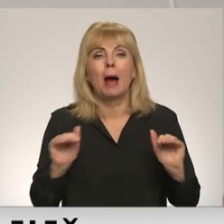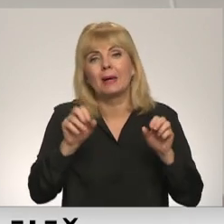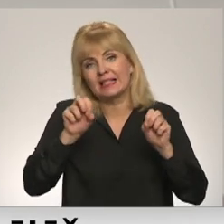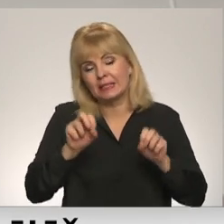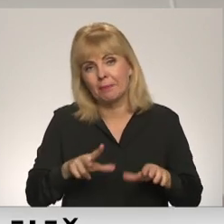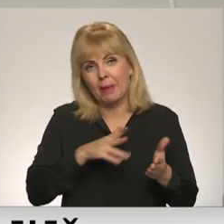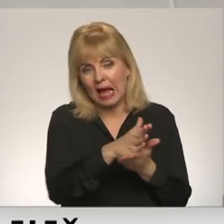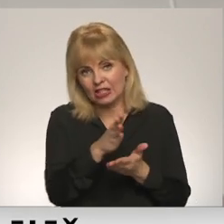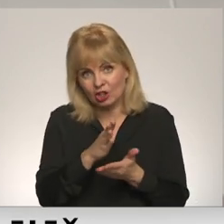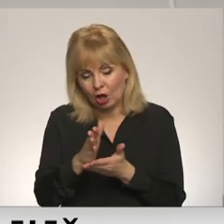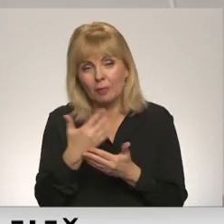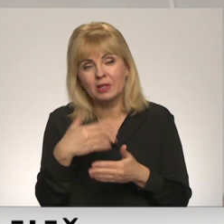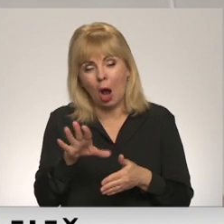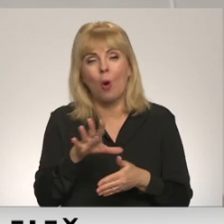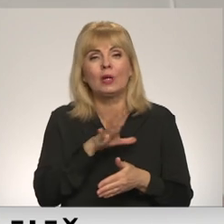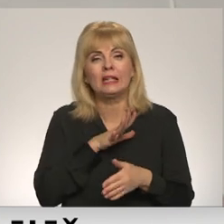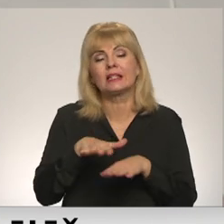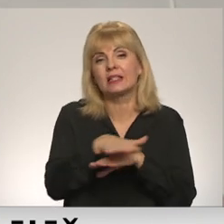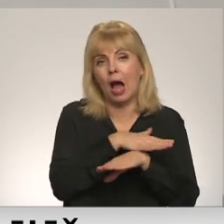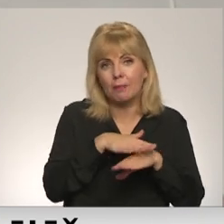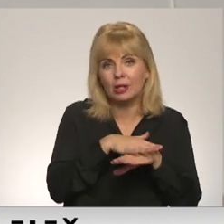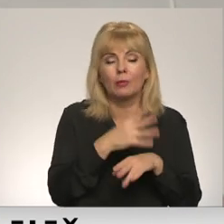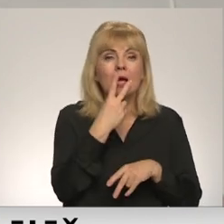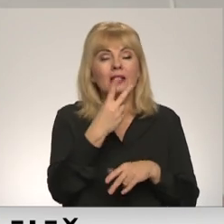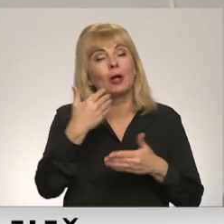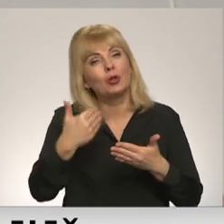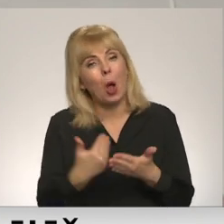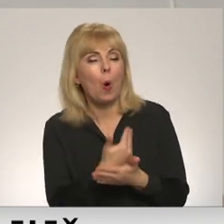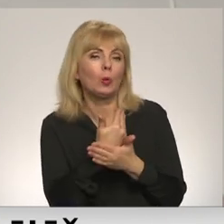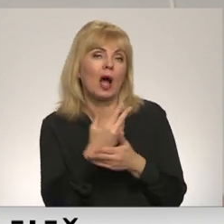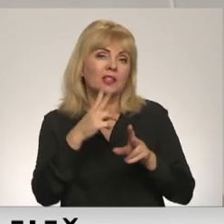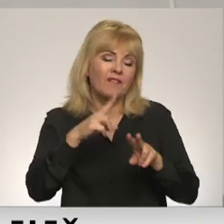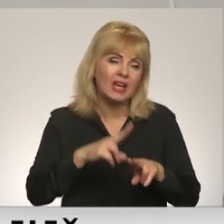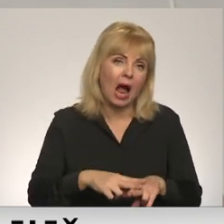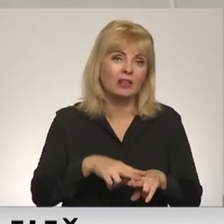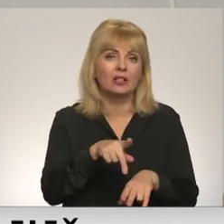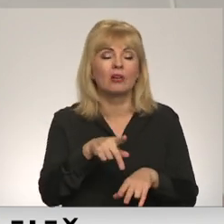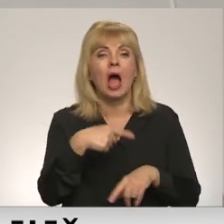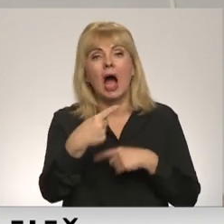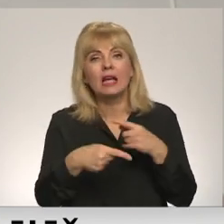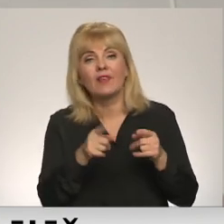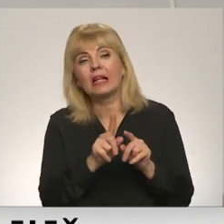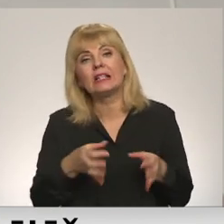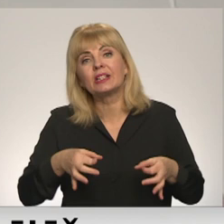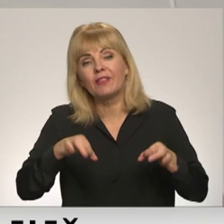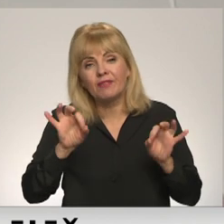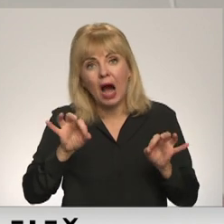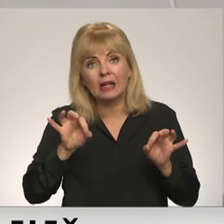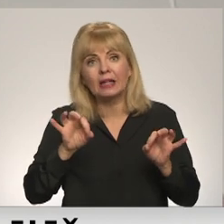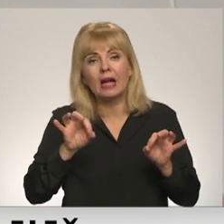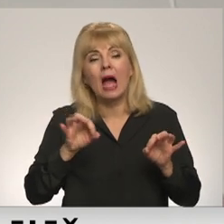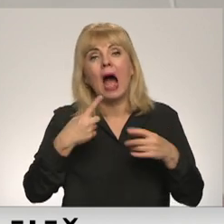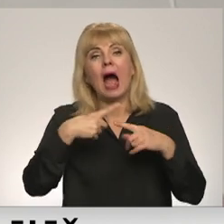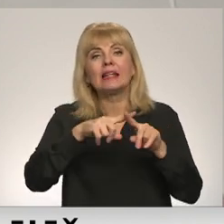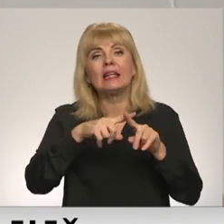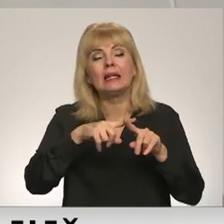pamatspecializācijām, kas ir jau iegājušās sabiedrībā, vai arī tomēr skatīties šos jaunos lauciņus, kur mēs zinām, ka aizvien svarīgāk ir šīs IT prasmes.